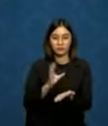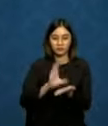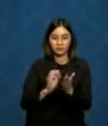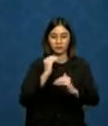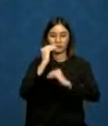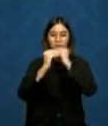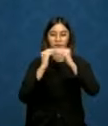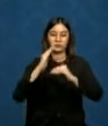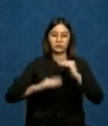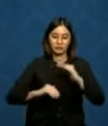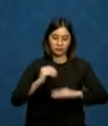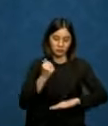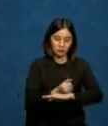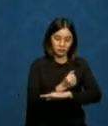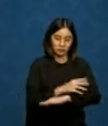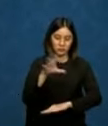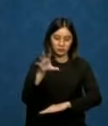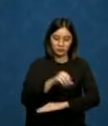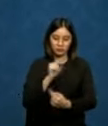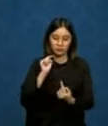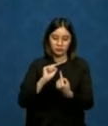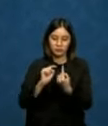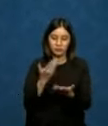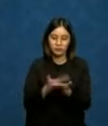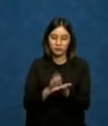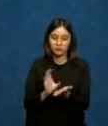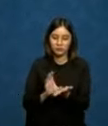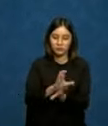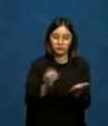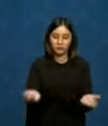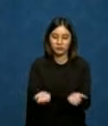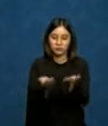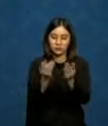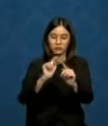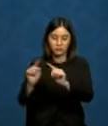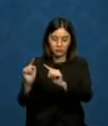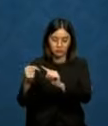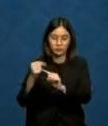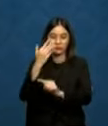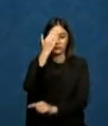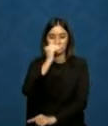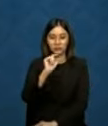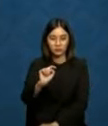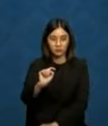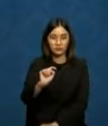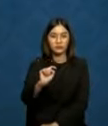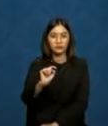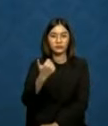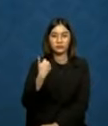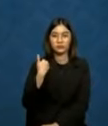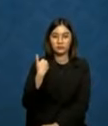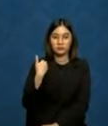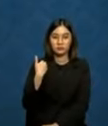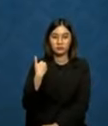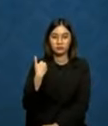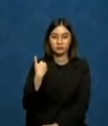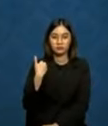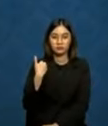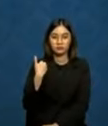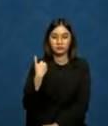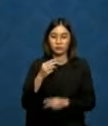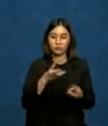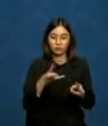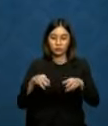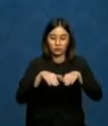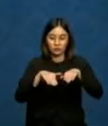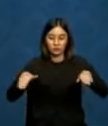พัฒนาฝีมือรายงานที่เราเอามาใช้ใช้เป็นเรื่องของเงินอุดหนุนใช้จ่ายเงินอุดหนุนเนี่ยเนื่องจากว่าเรามีเอ่อหลัก